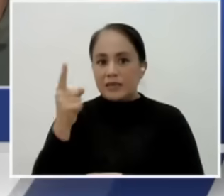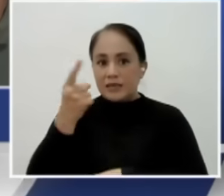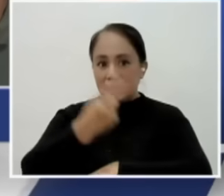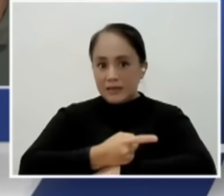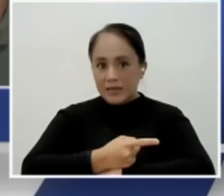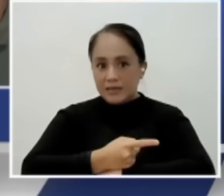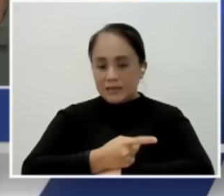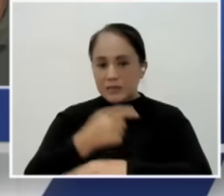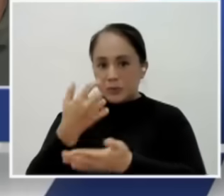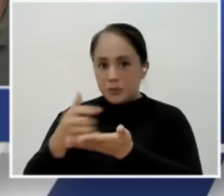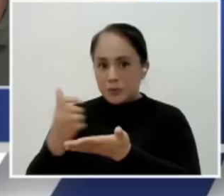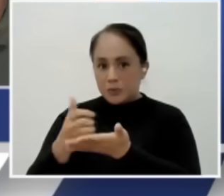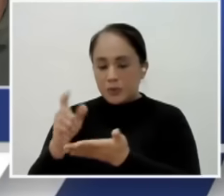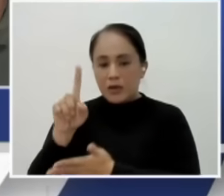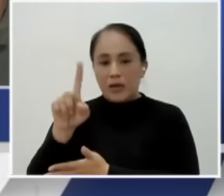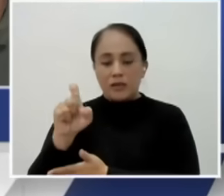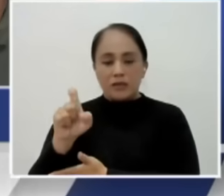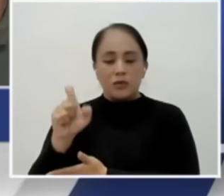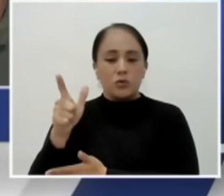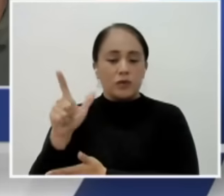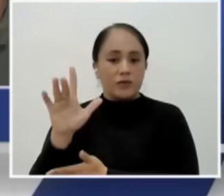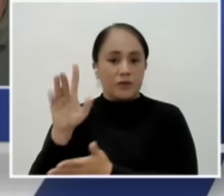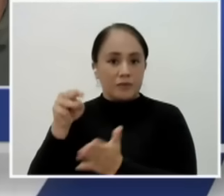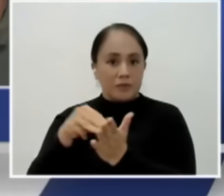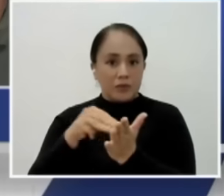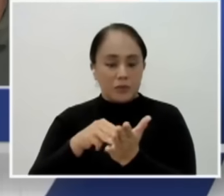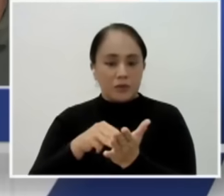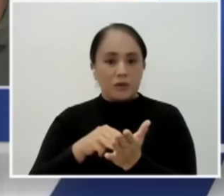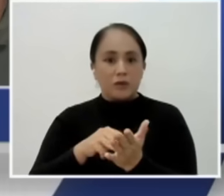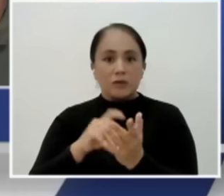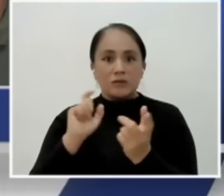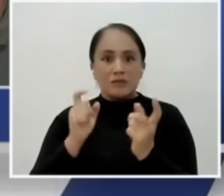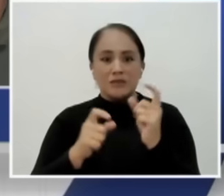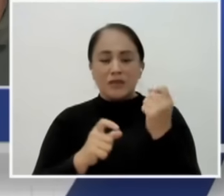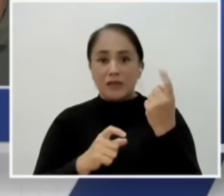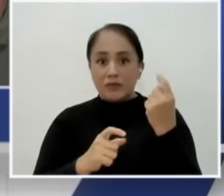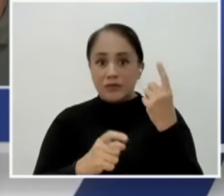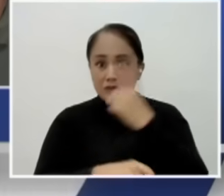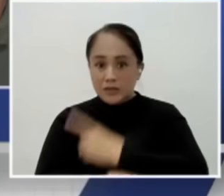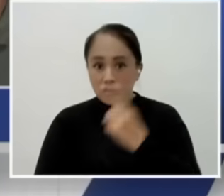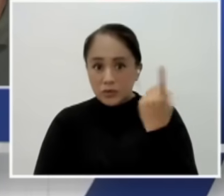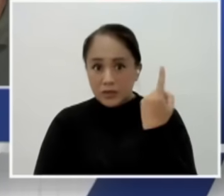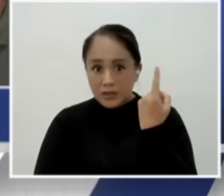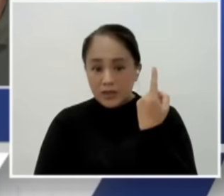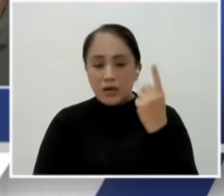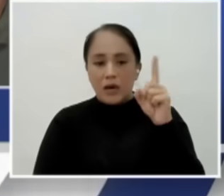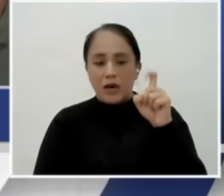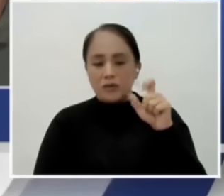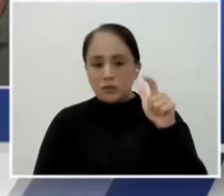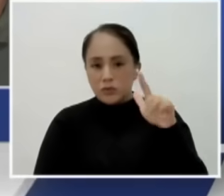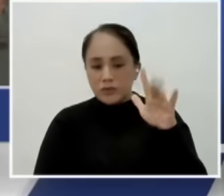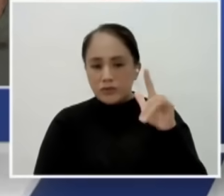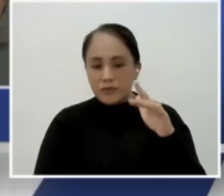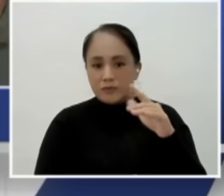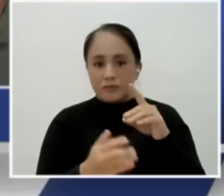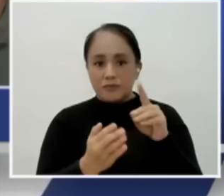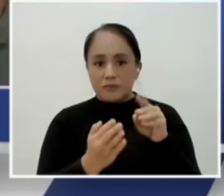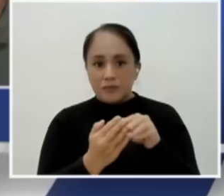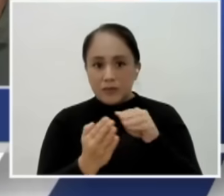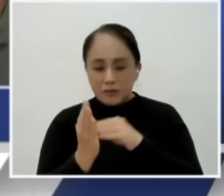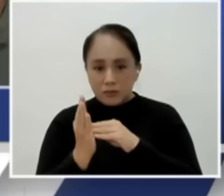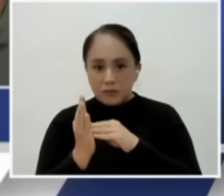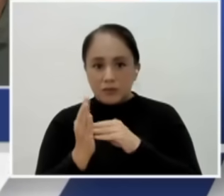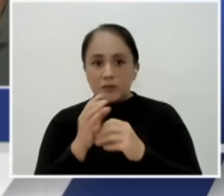ginasta ang 125 million pesos, ay 11 days lang pala ginasta ang 125 million pesos na confidential